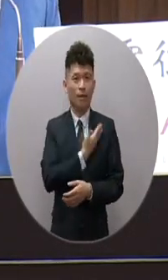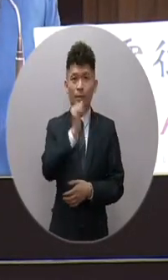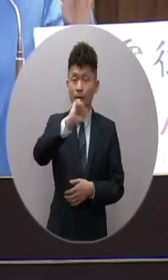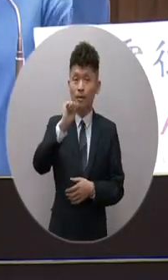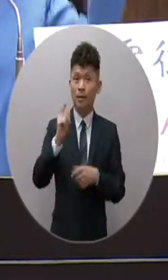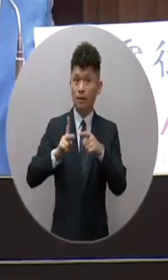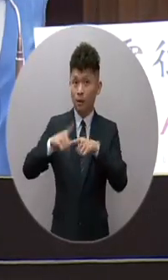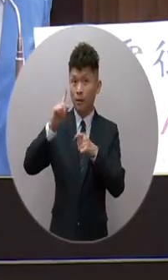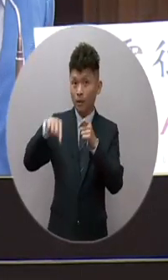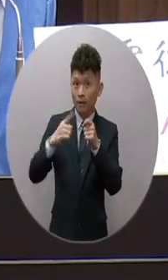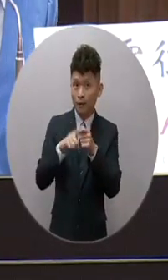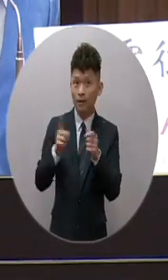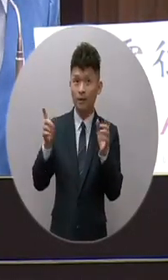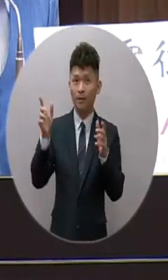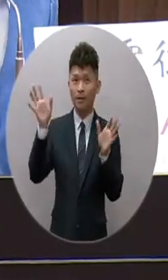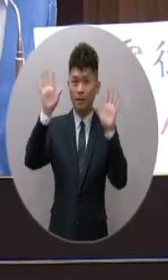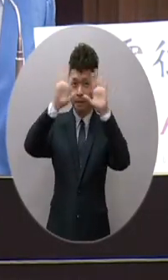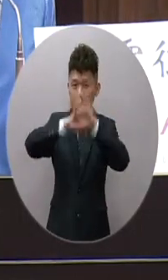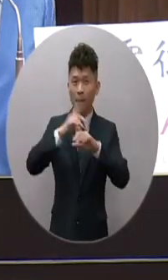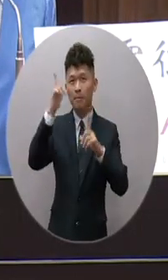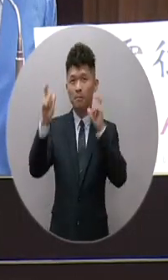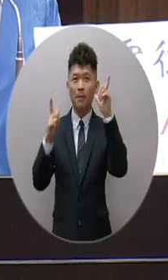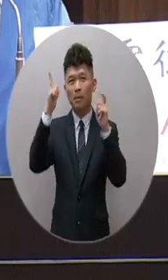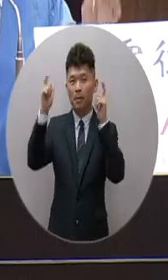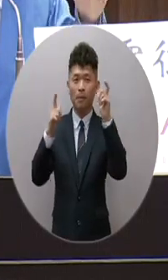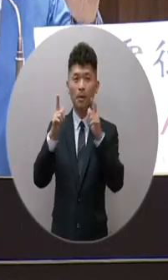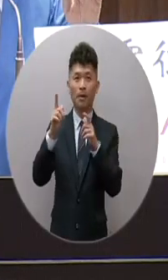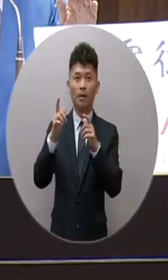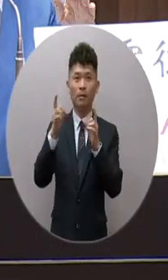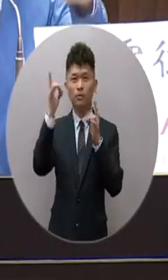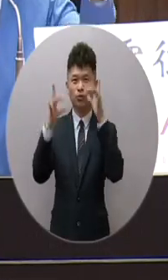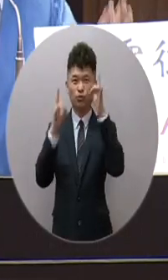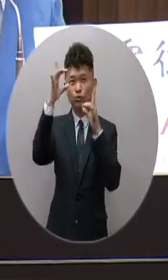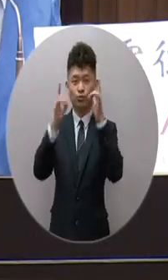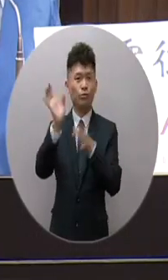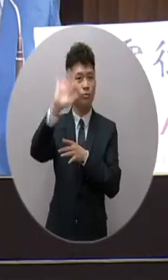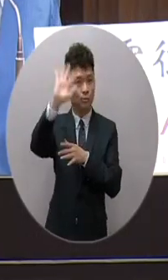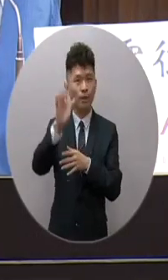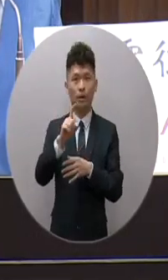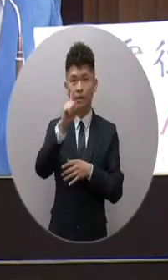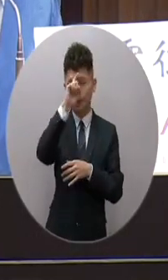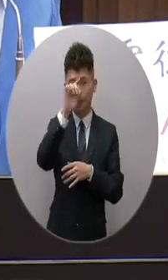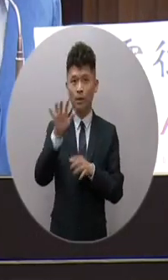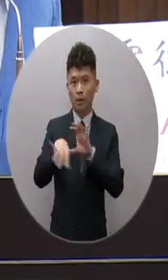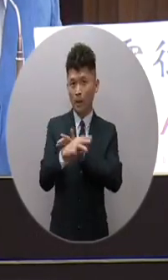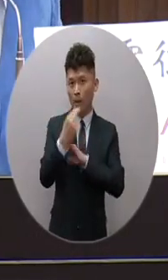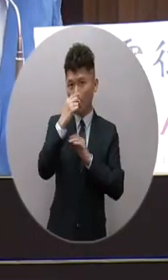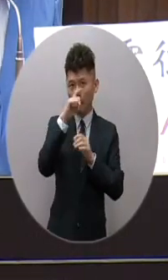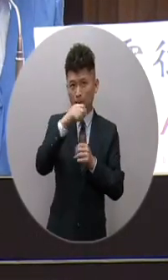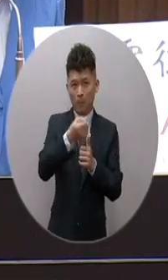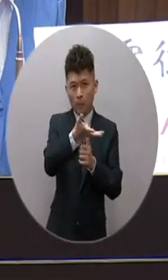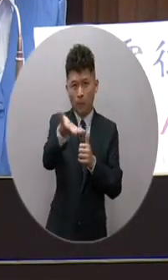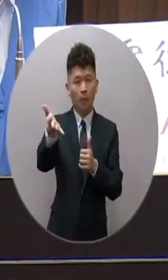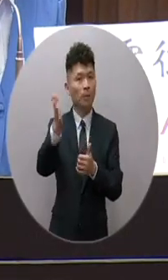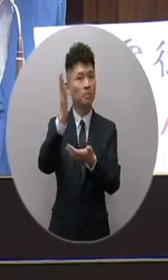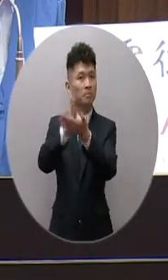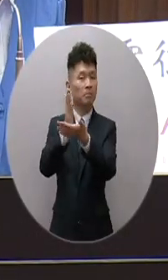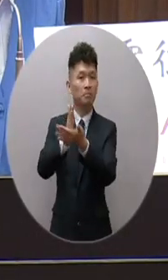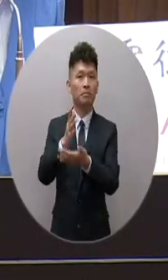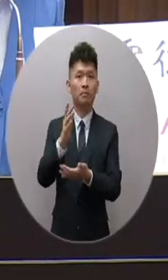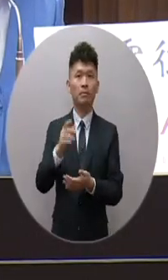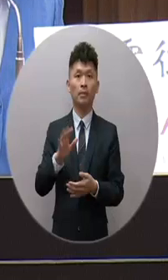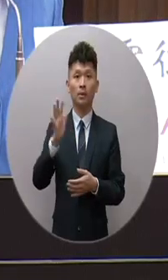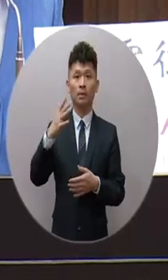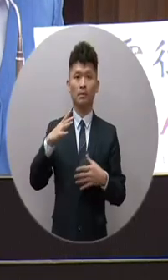年夜说大家不要放烟火，一天的欢乐都不准，希望不要制造空屋。可是现在政府